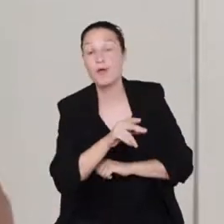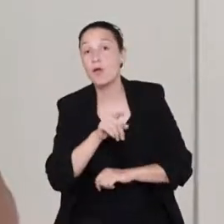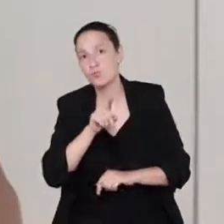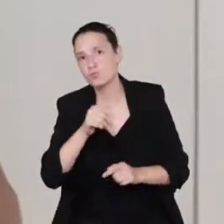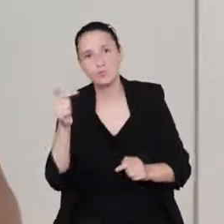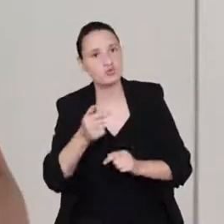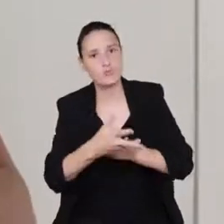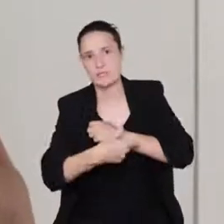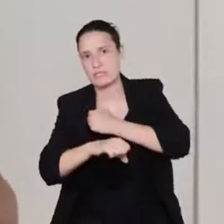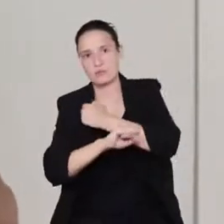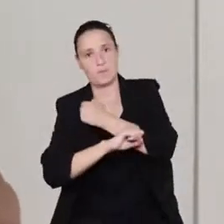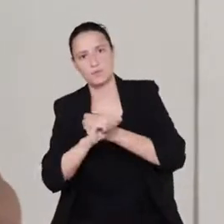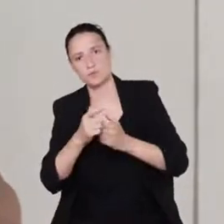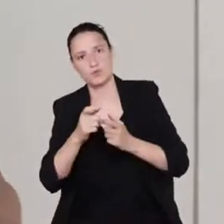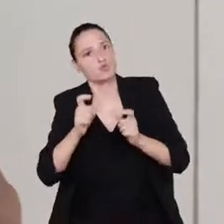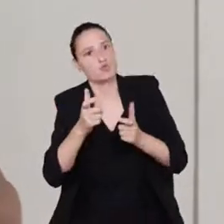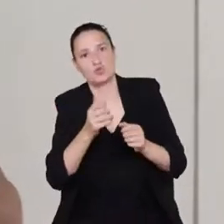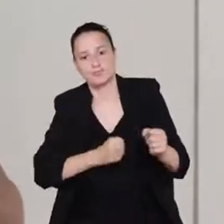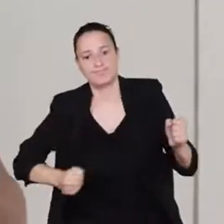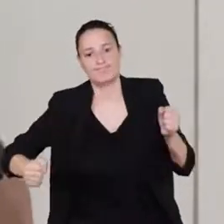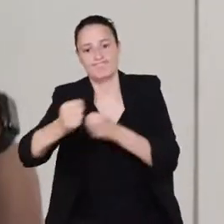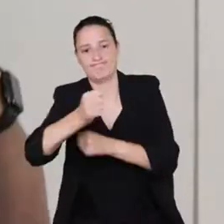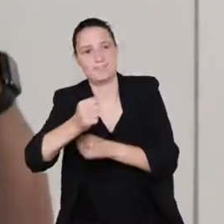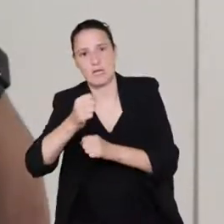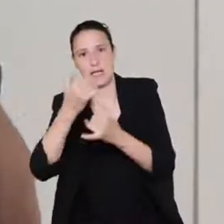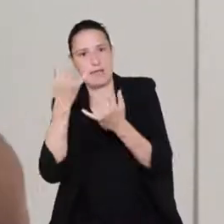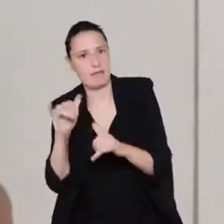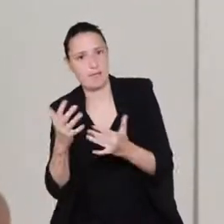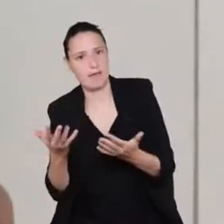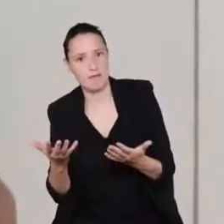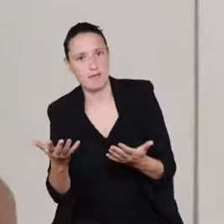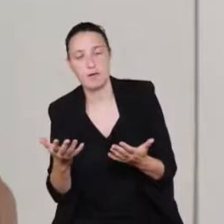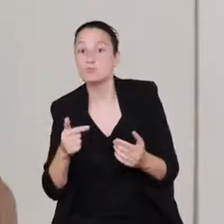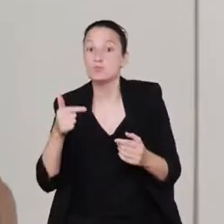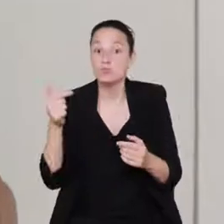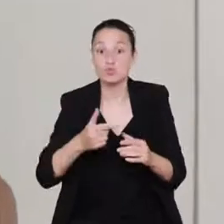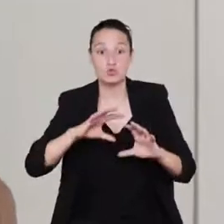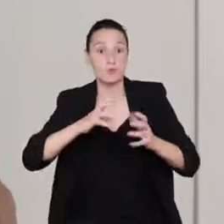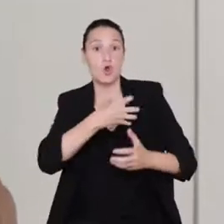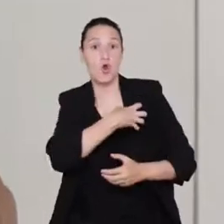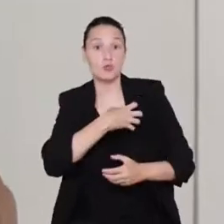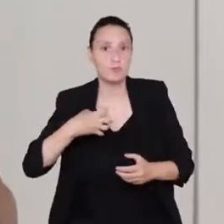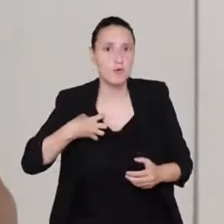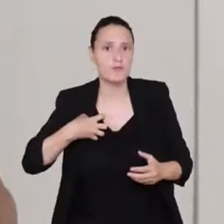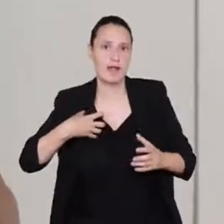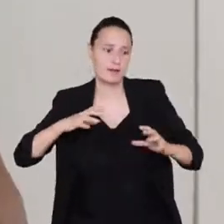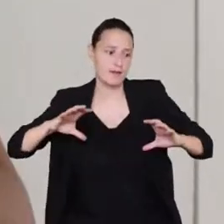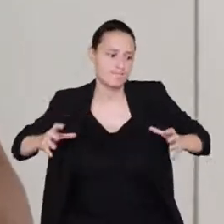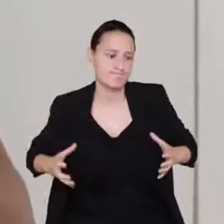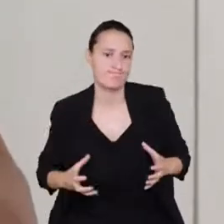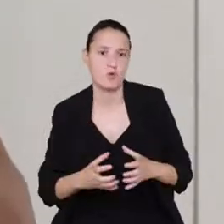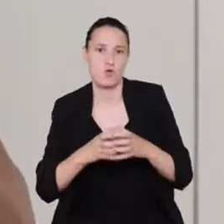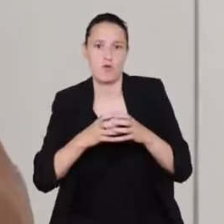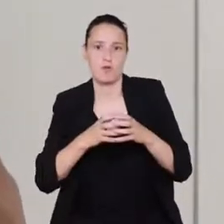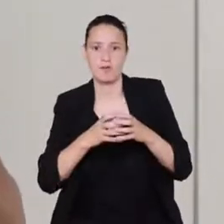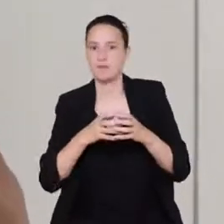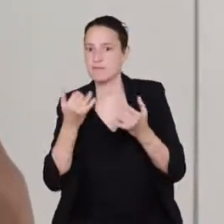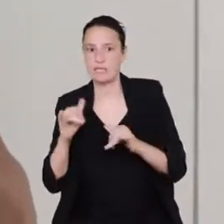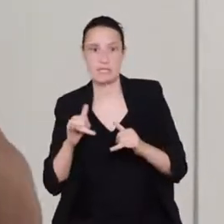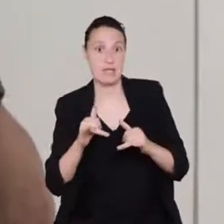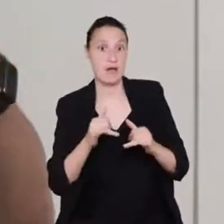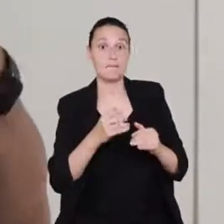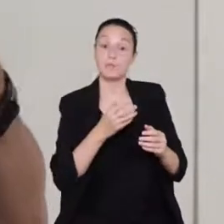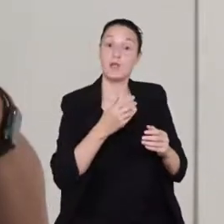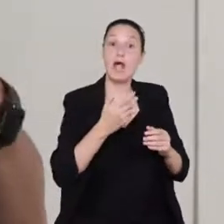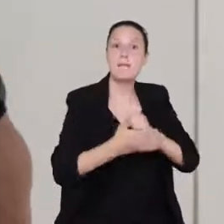czymś innym, że to musi być jakaś forma kolektywnej gospodarki, że rządza zysku